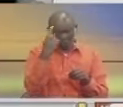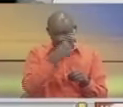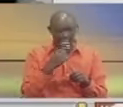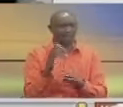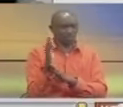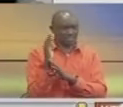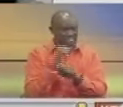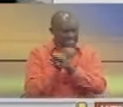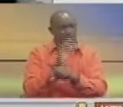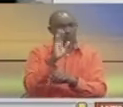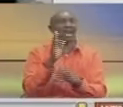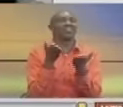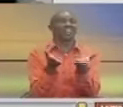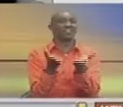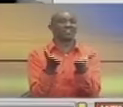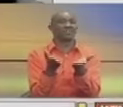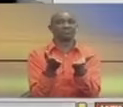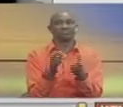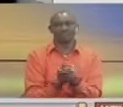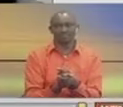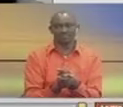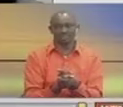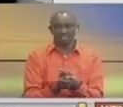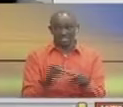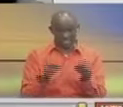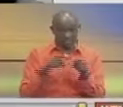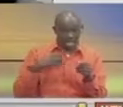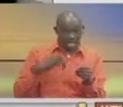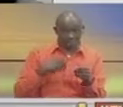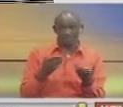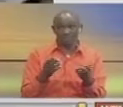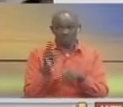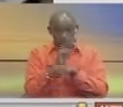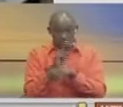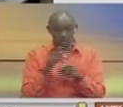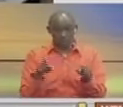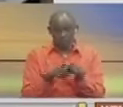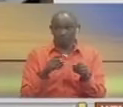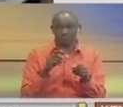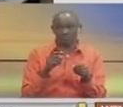utalindwa. Image and voice distortion, use of pseudonym,